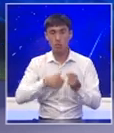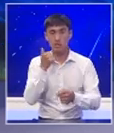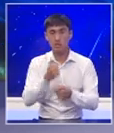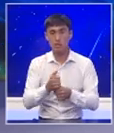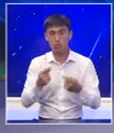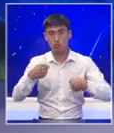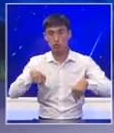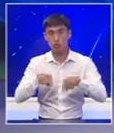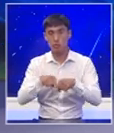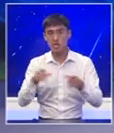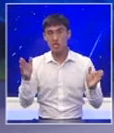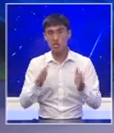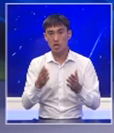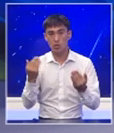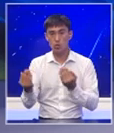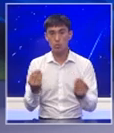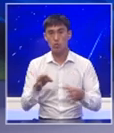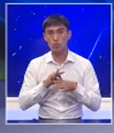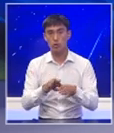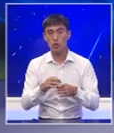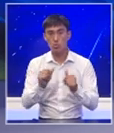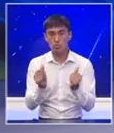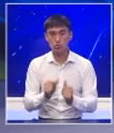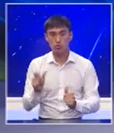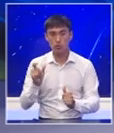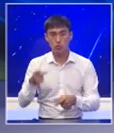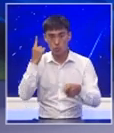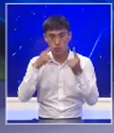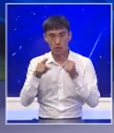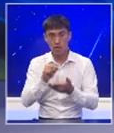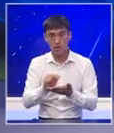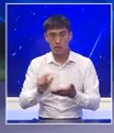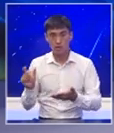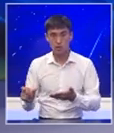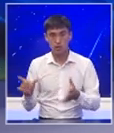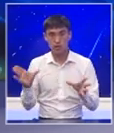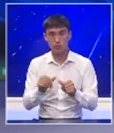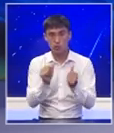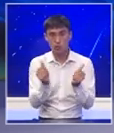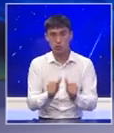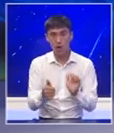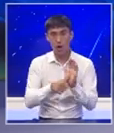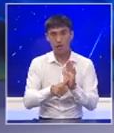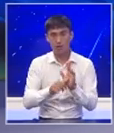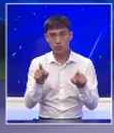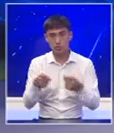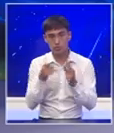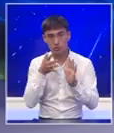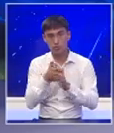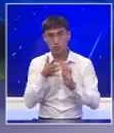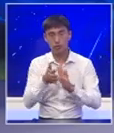басқармасының ұйымдастыруымен шағын көрме өтті. Мүсіншілер мен өнер қайраткерлері жиылып, скульптуралық 6 туындыны